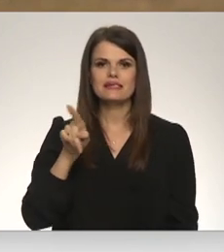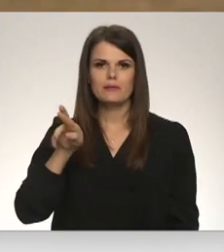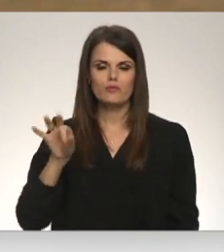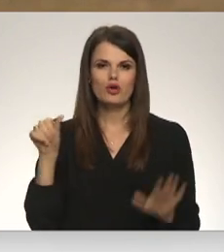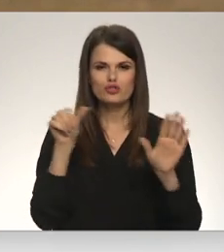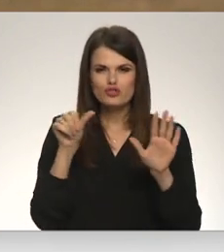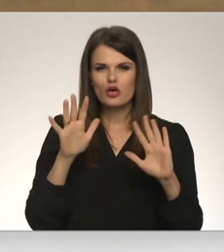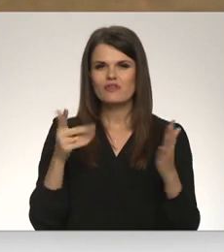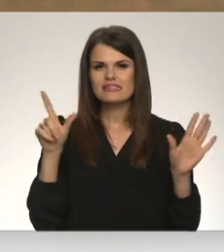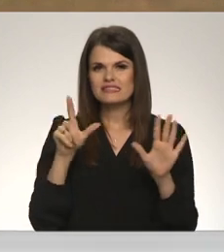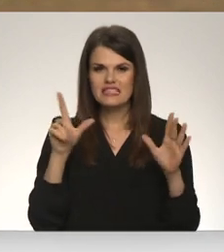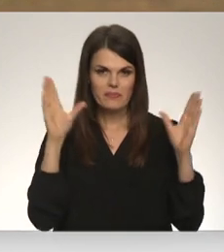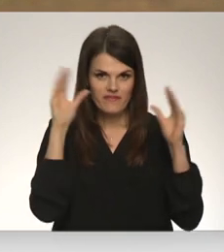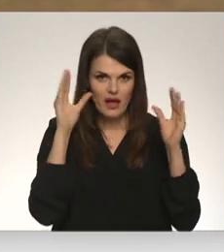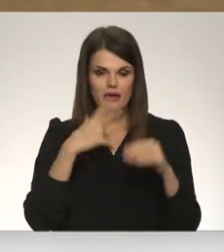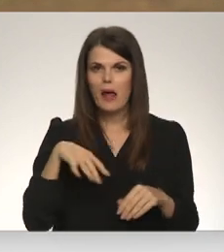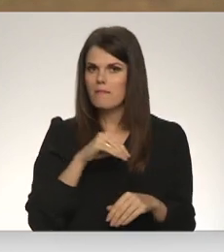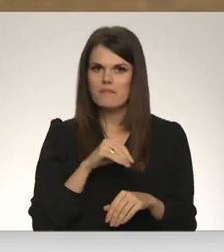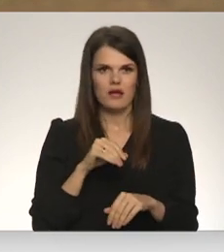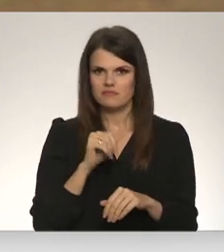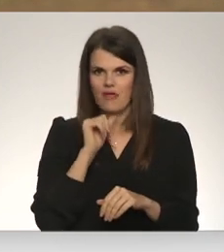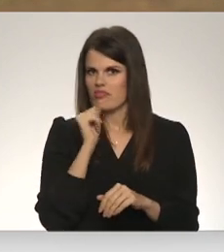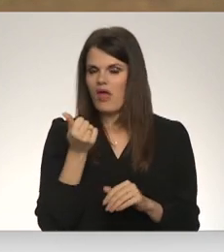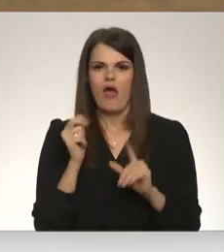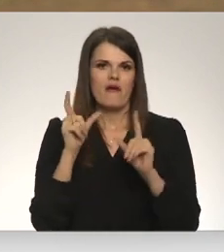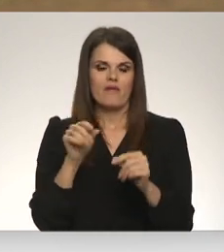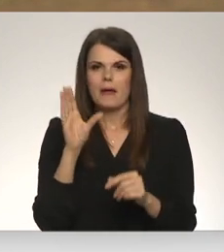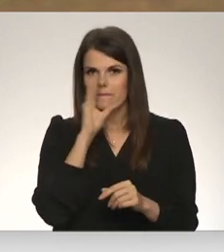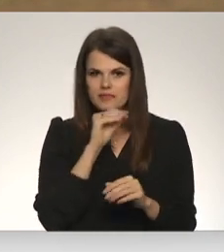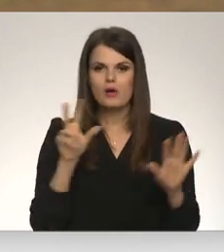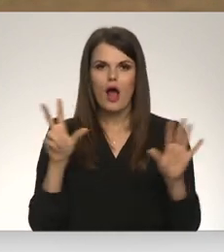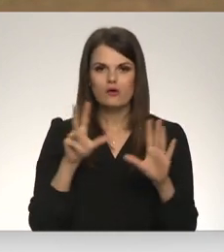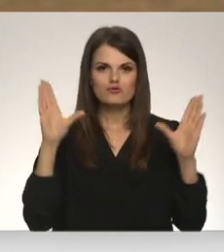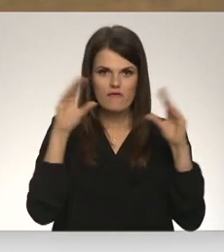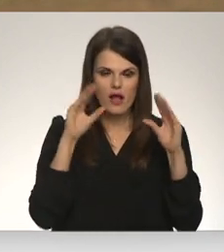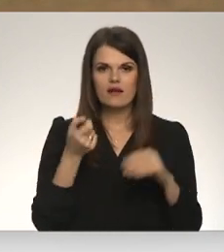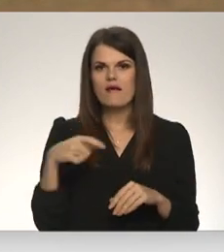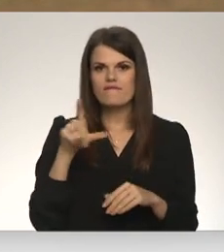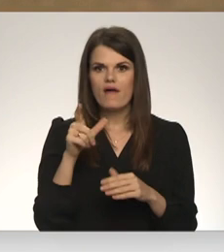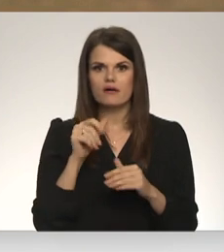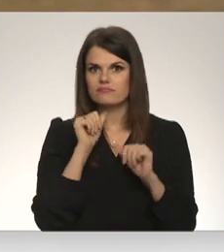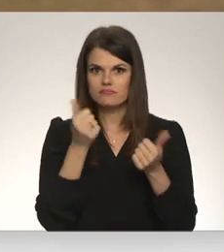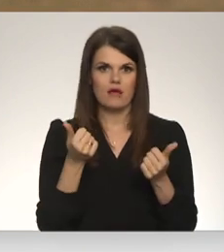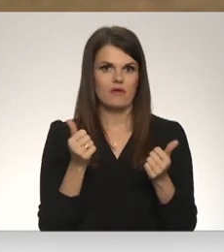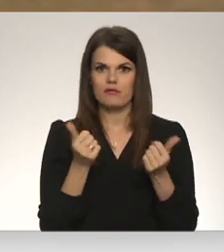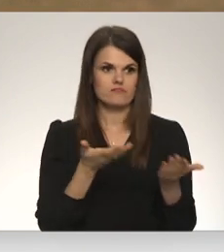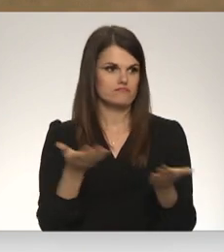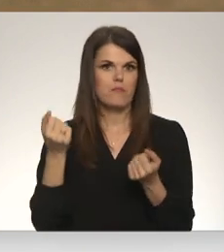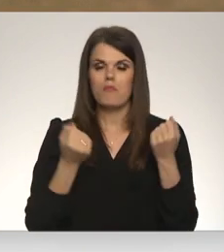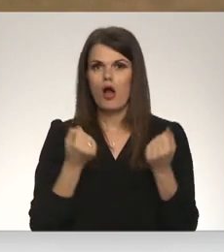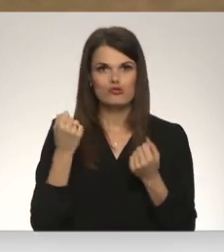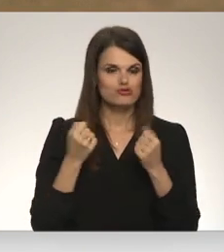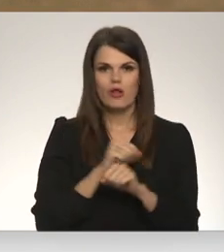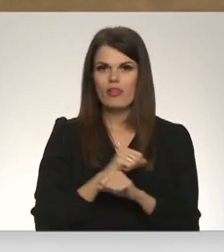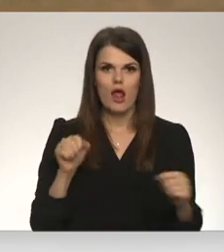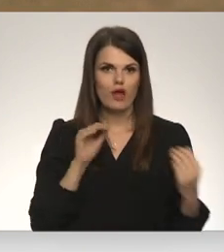6 vai 7 vakarā. Mēs uz to nebūtu paspējuši. 8 vakarā vairs nebija ar ko braukt. Mašīnas uz šosejas